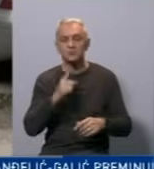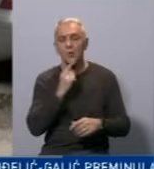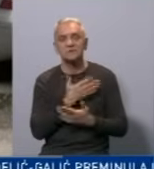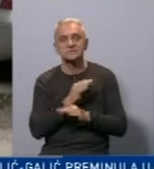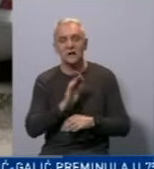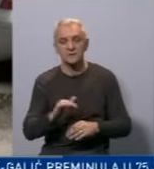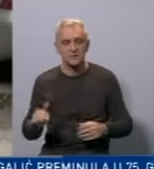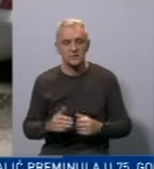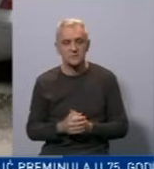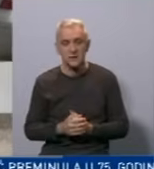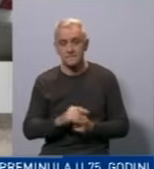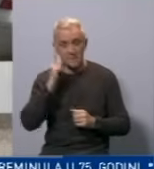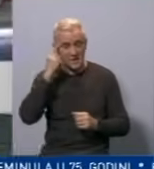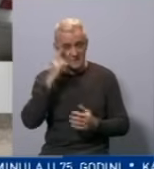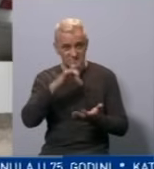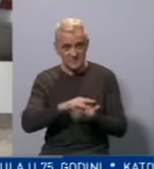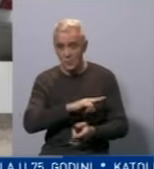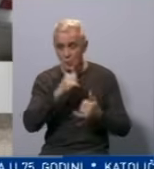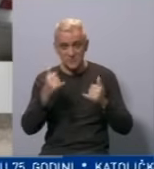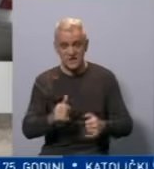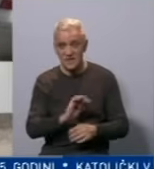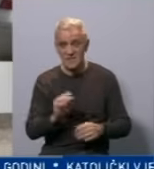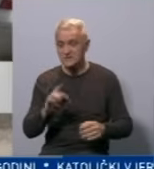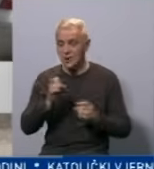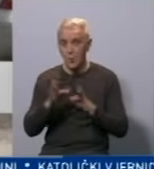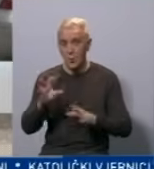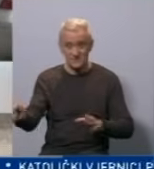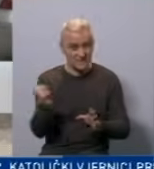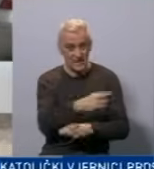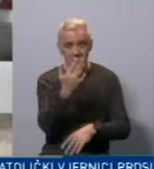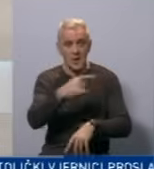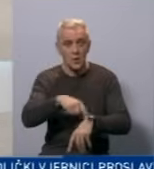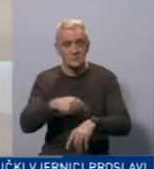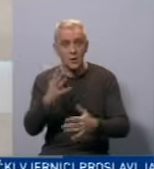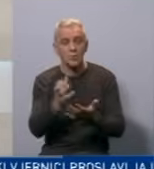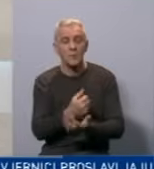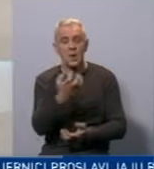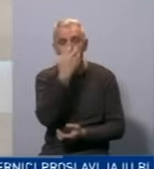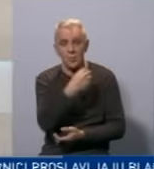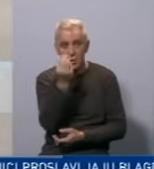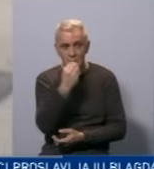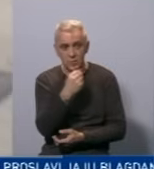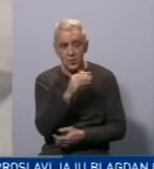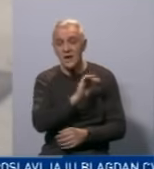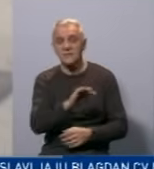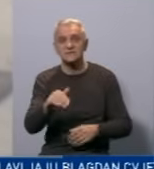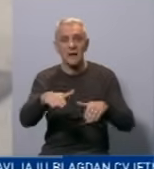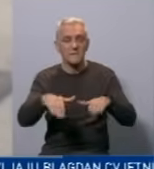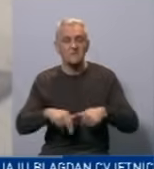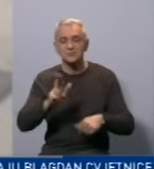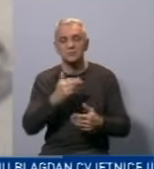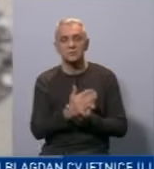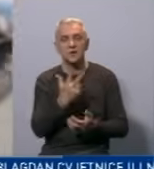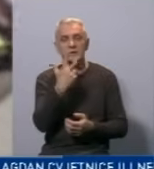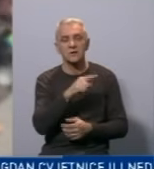djecu. Za razliku od dnevnog centra gdje su do sada djeca sklanjana sa ulice na par sati i dobijala topa obrok, djeca će u prihvatilištu moći da borave od